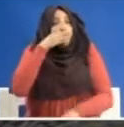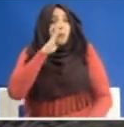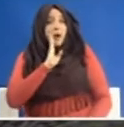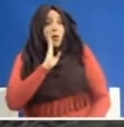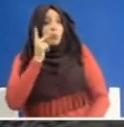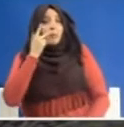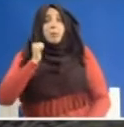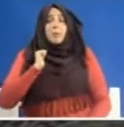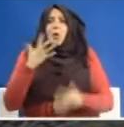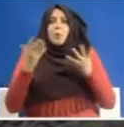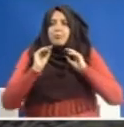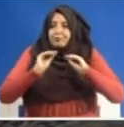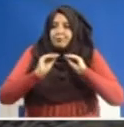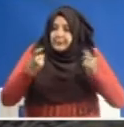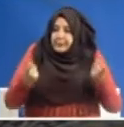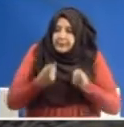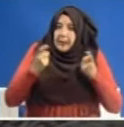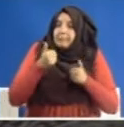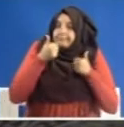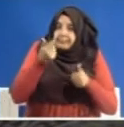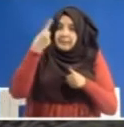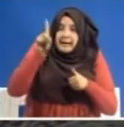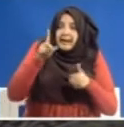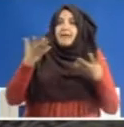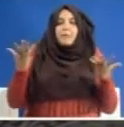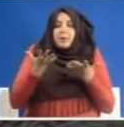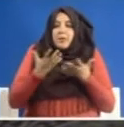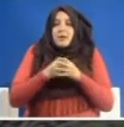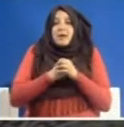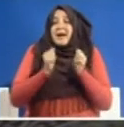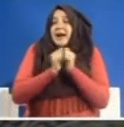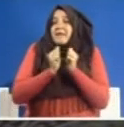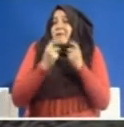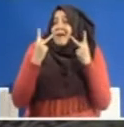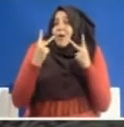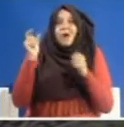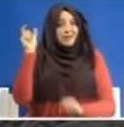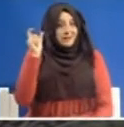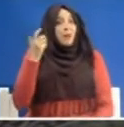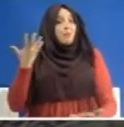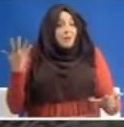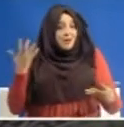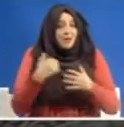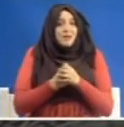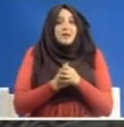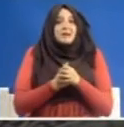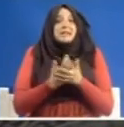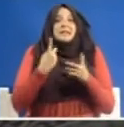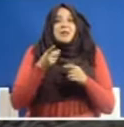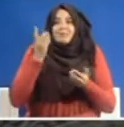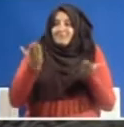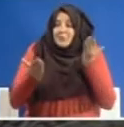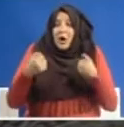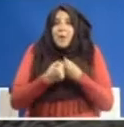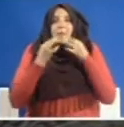يربي الأبناء تربية صحيحة في ظل قيم الإسلامية، كل ذلك في ظل طغيان